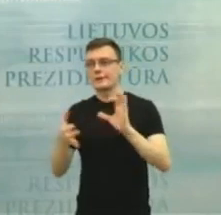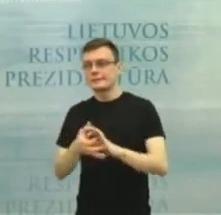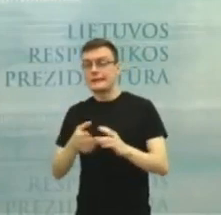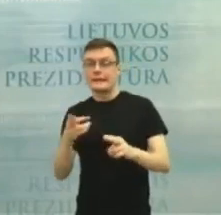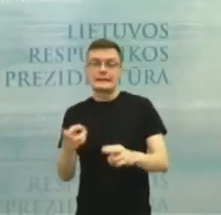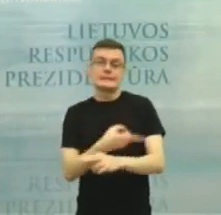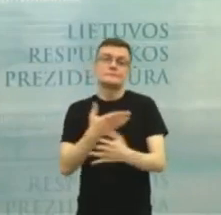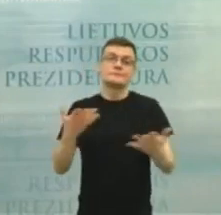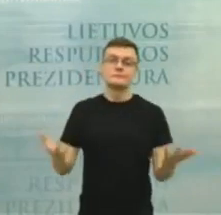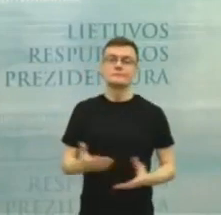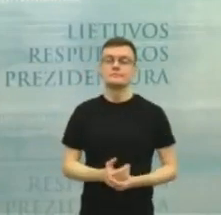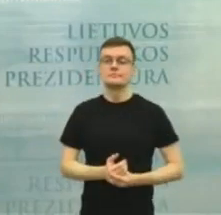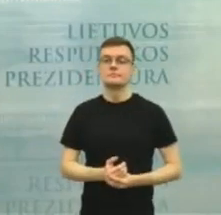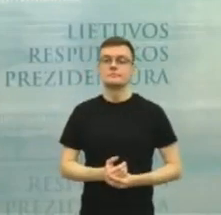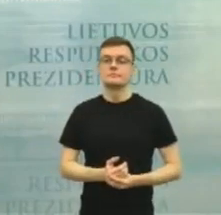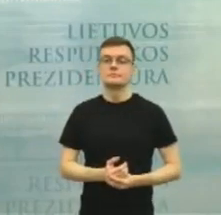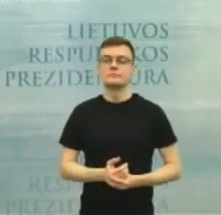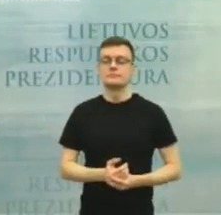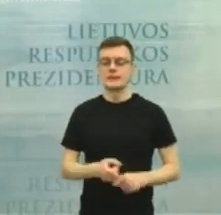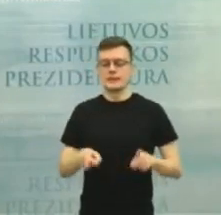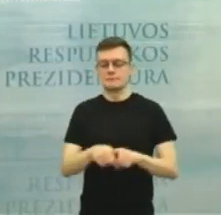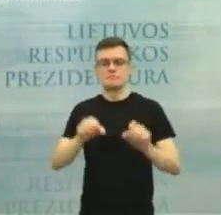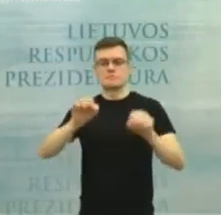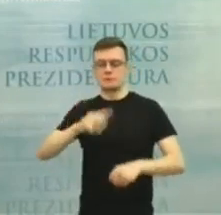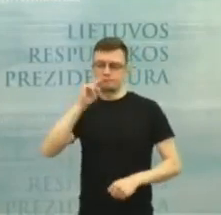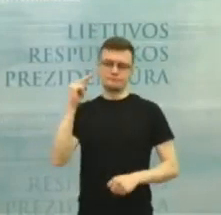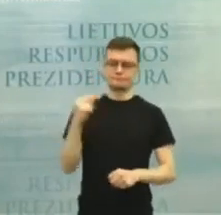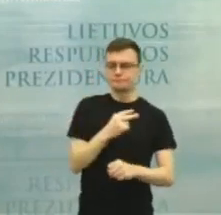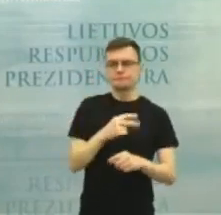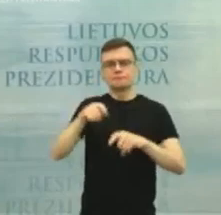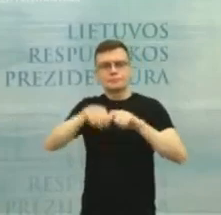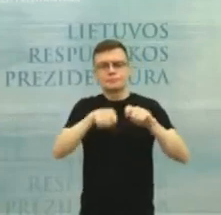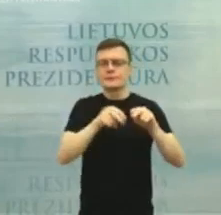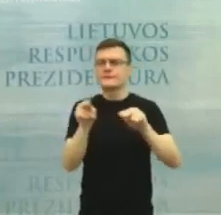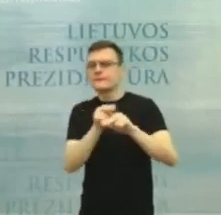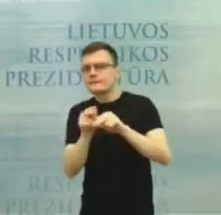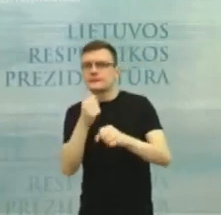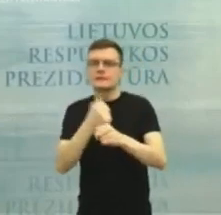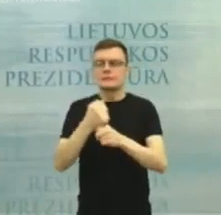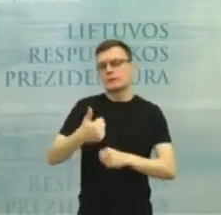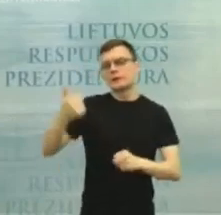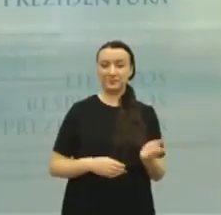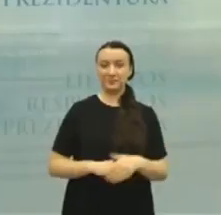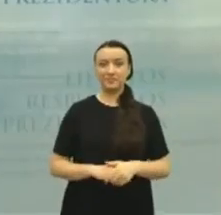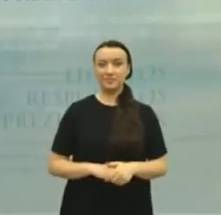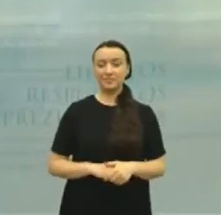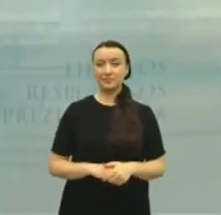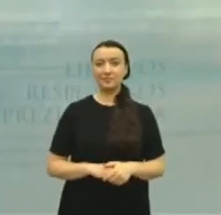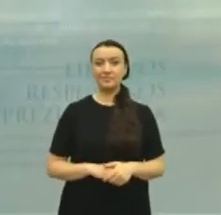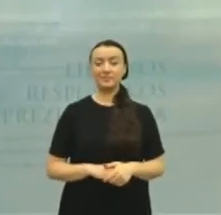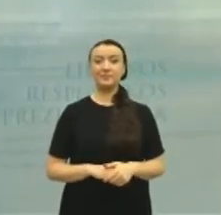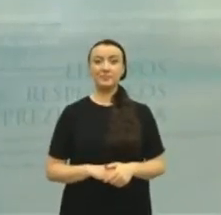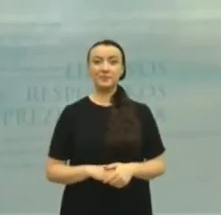žaidynėse yra, na, būdas persižiūrėti ir pabandyti dirbti dar geriau. Tai mes tikrai tą irgi pažadame. Iš